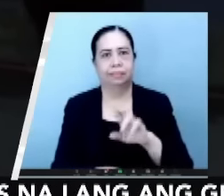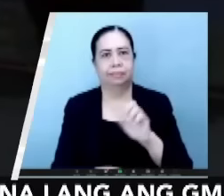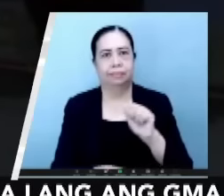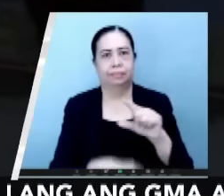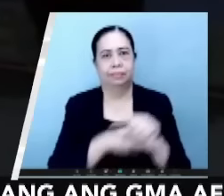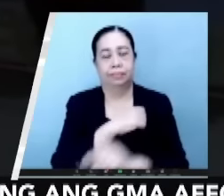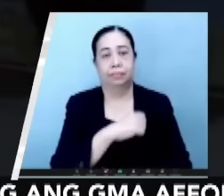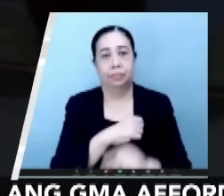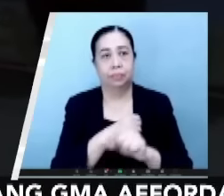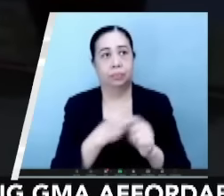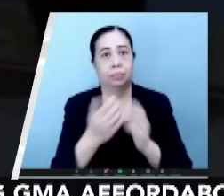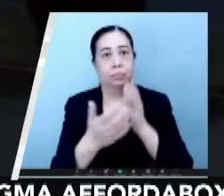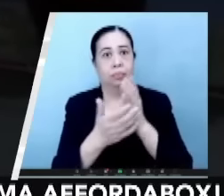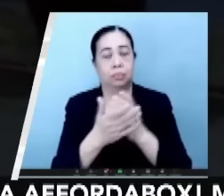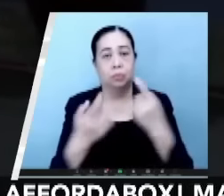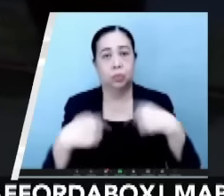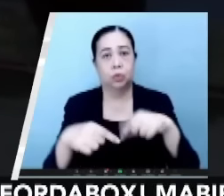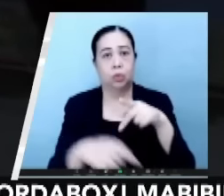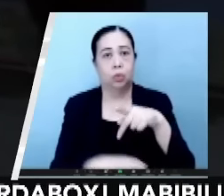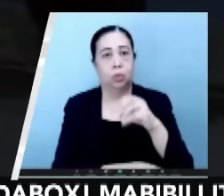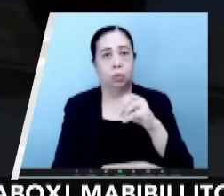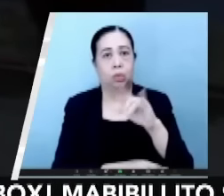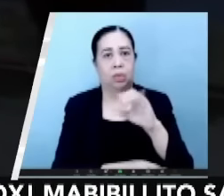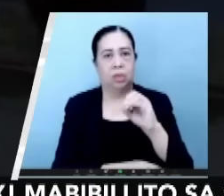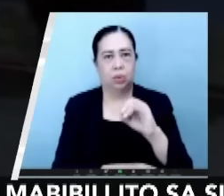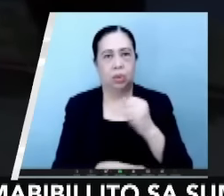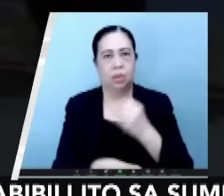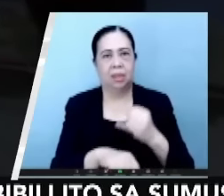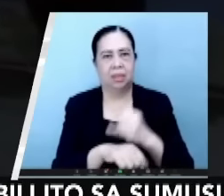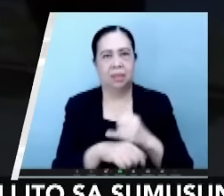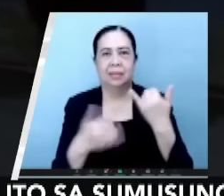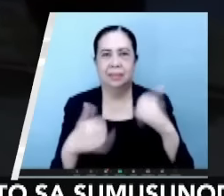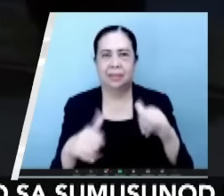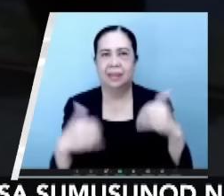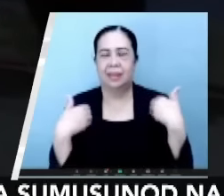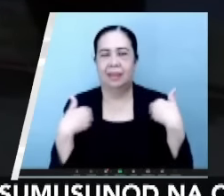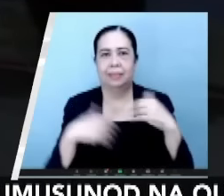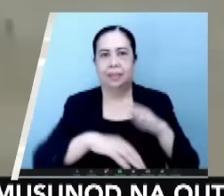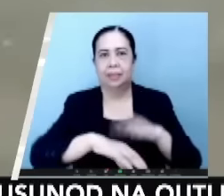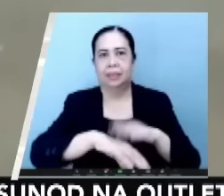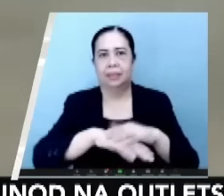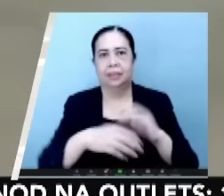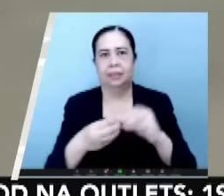ang Pulilio Island, na nanatili sa signal number 1.